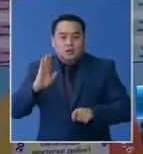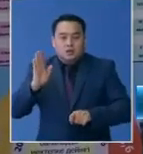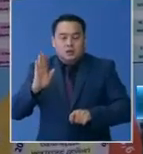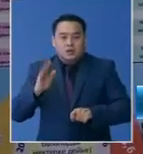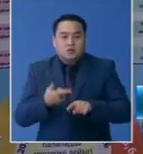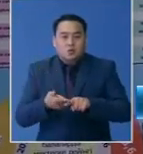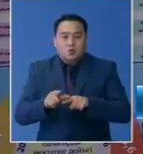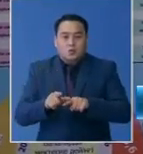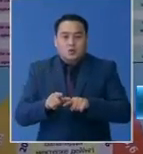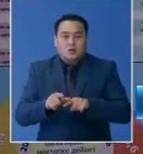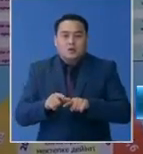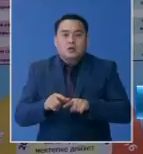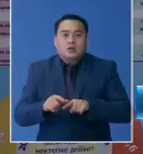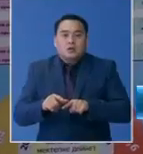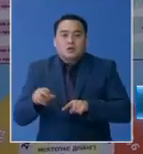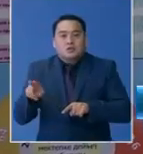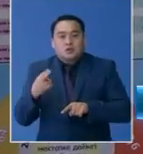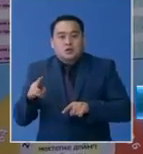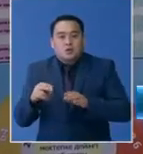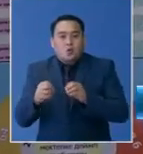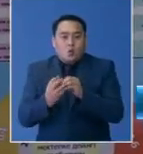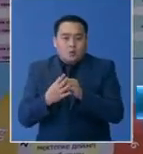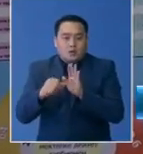осы 90-ның 15-16-сына